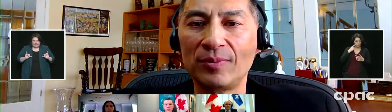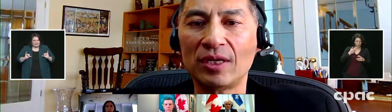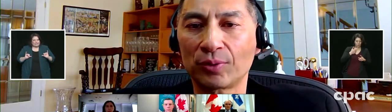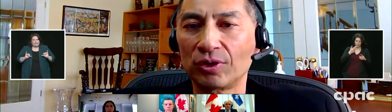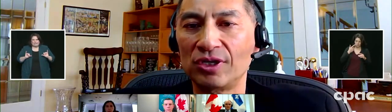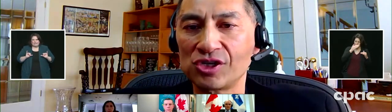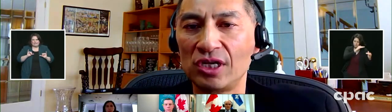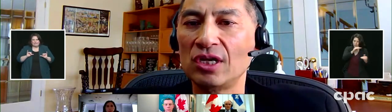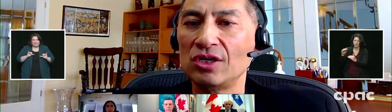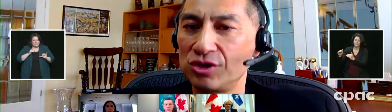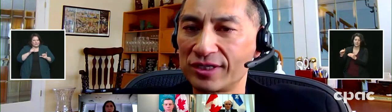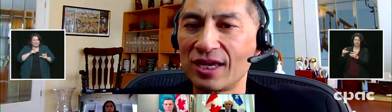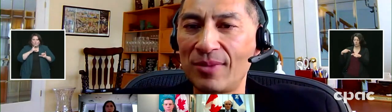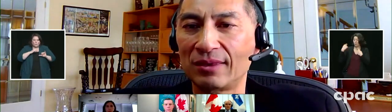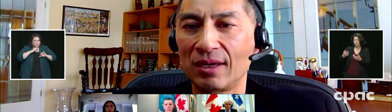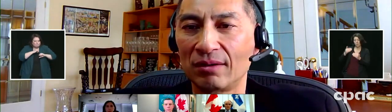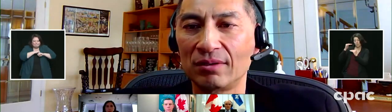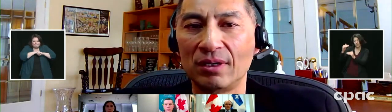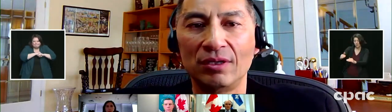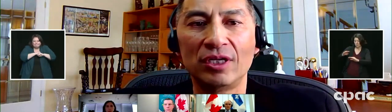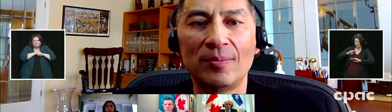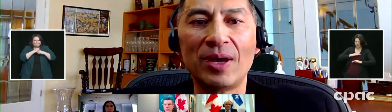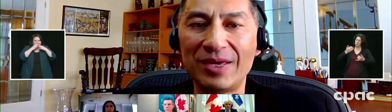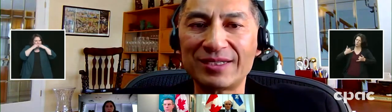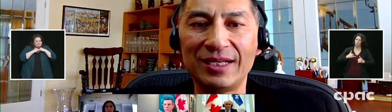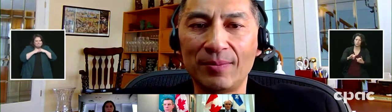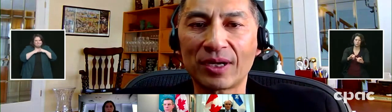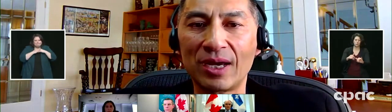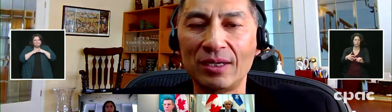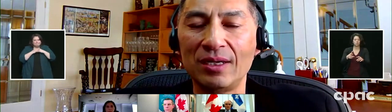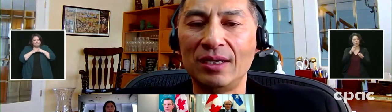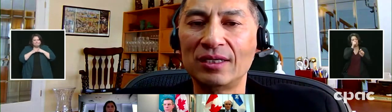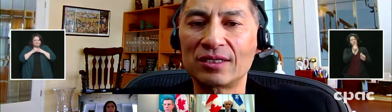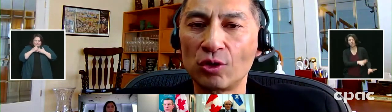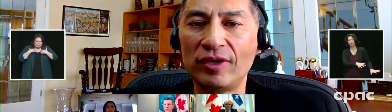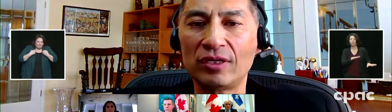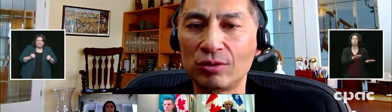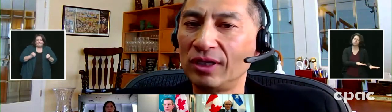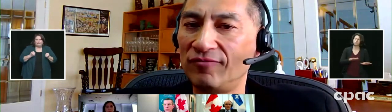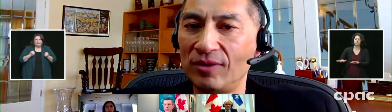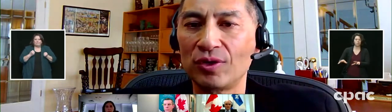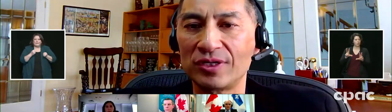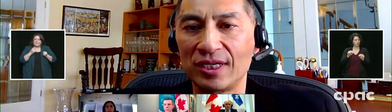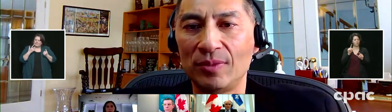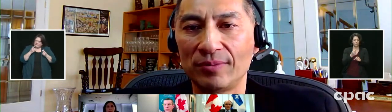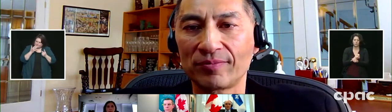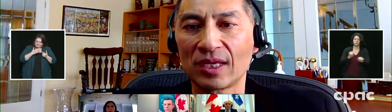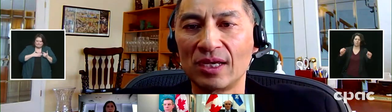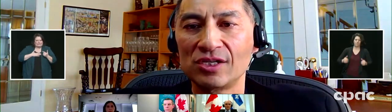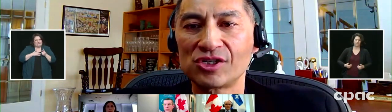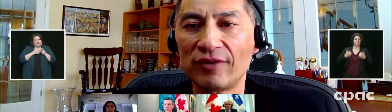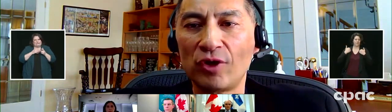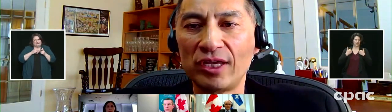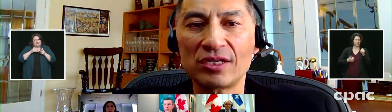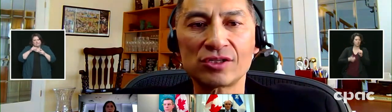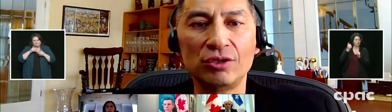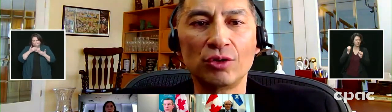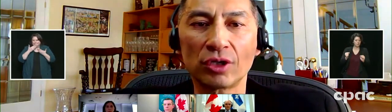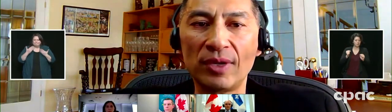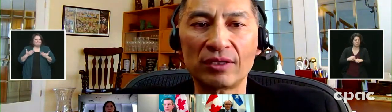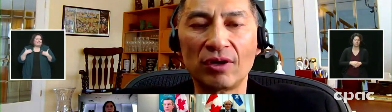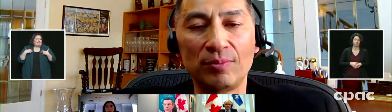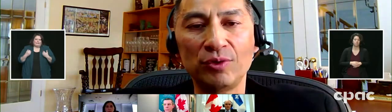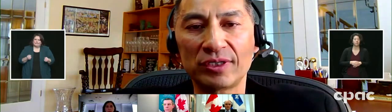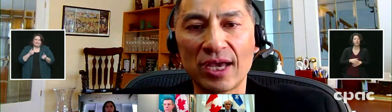ont permis de protéger jusqu'à maintenant, de ne pas baisser les bras et de sauver toutes les vies possibles. Chaque voyage que